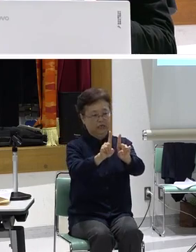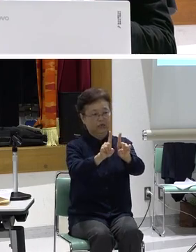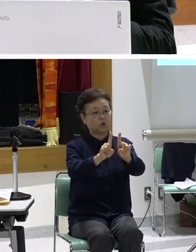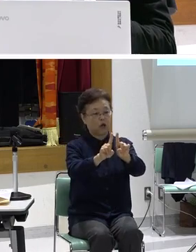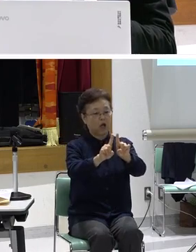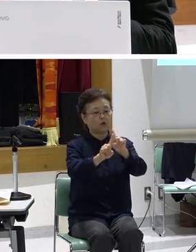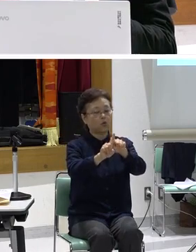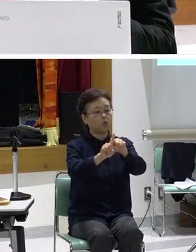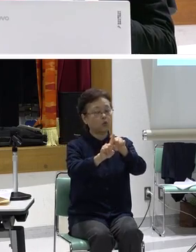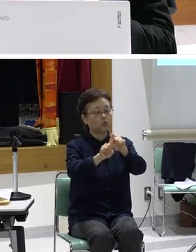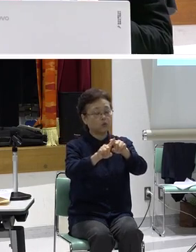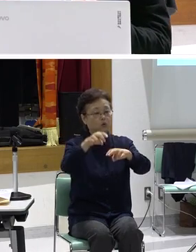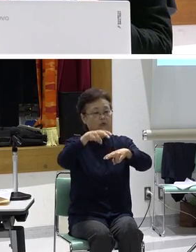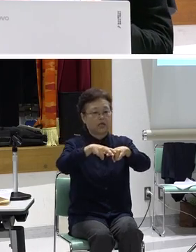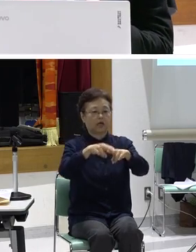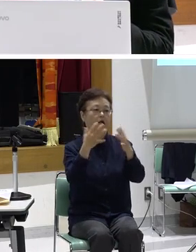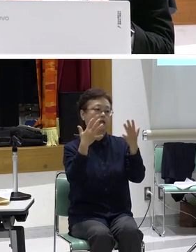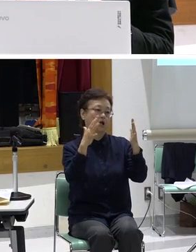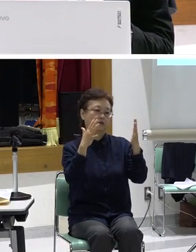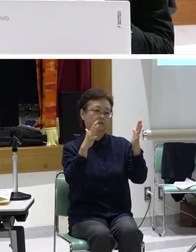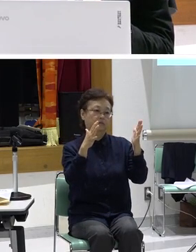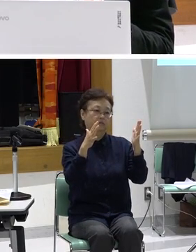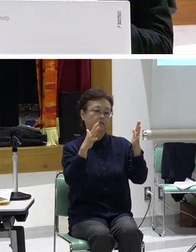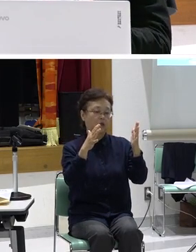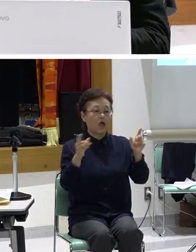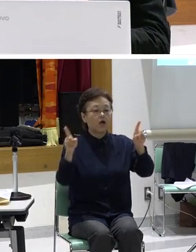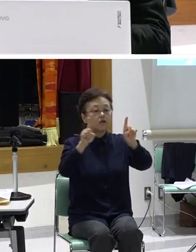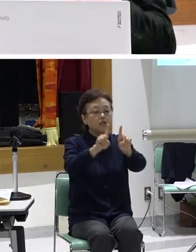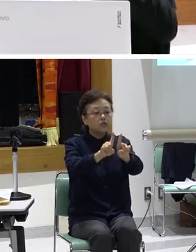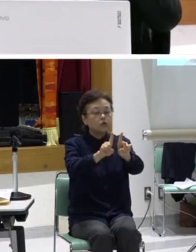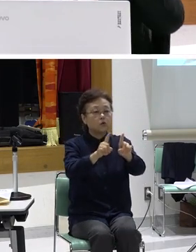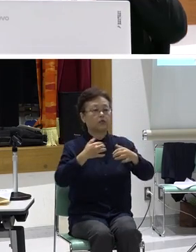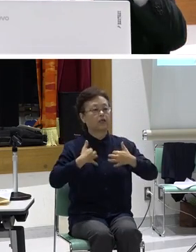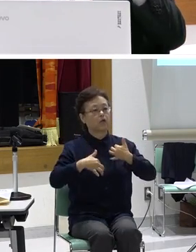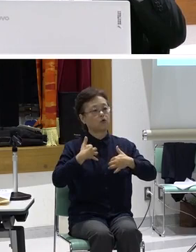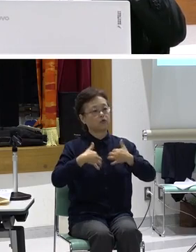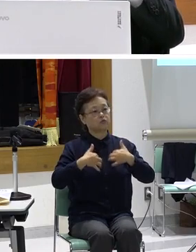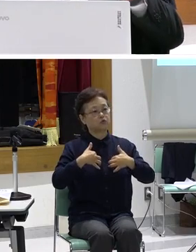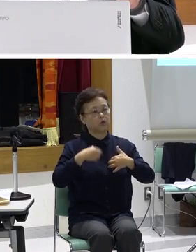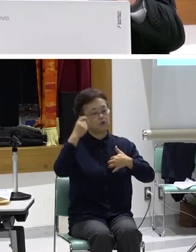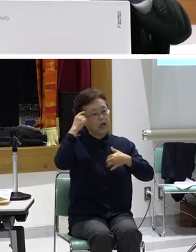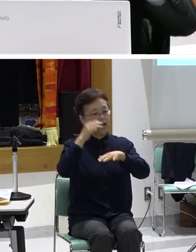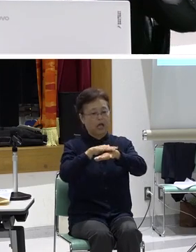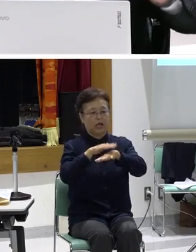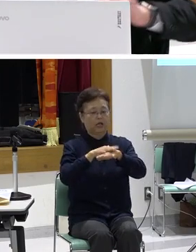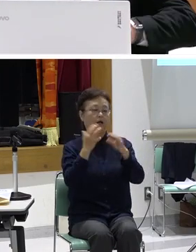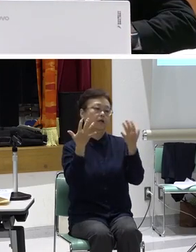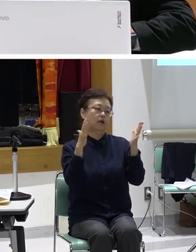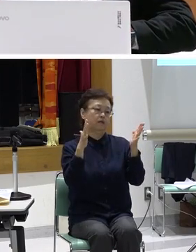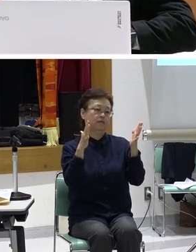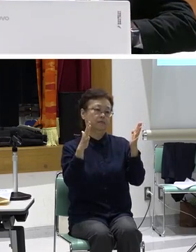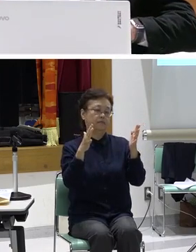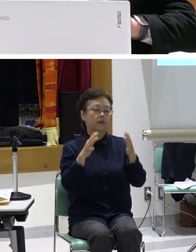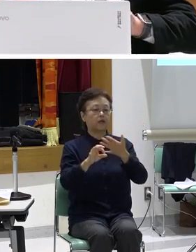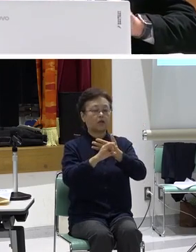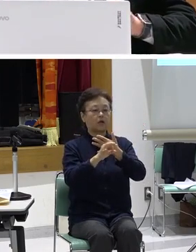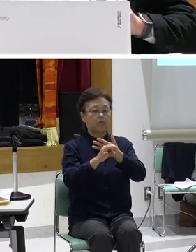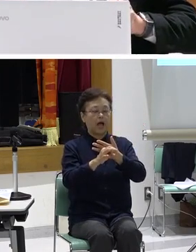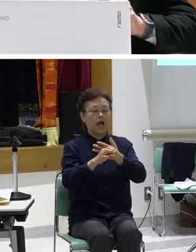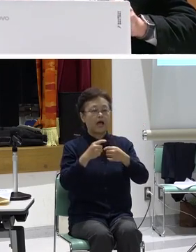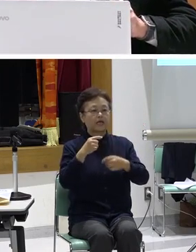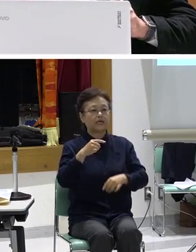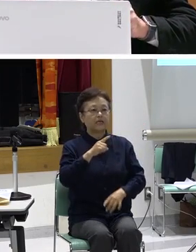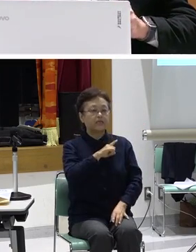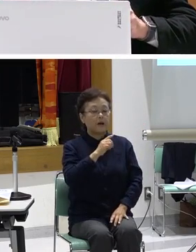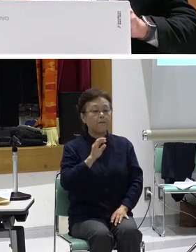そういう場合に、一緒にどうやって楽しむということができなかったり、あとね、一番前の一番端って、まあ、プ